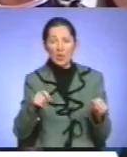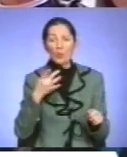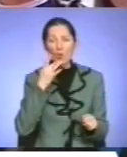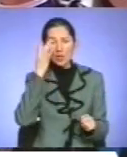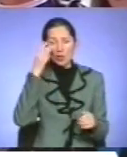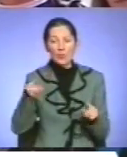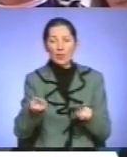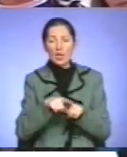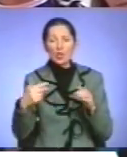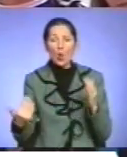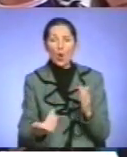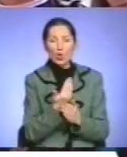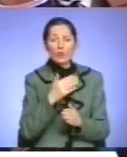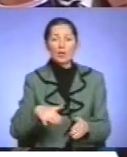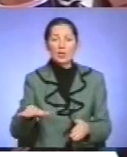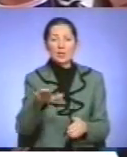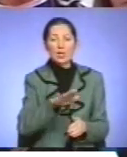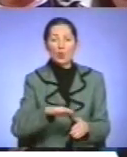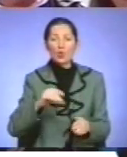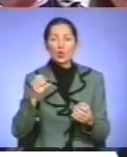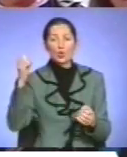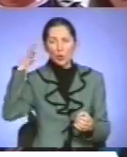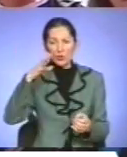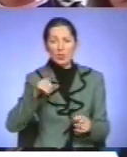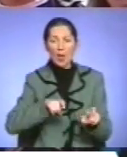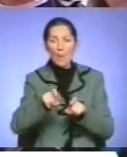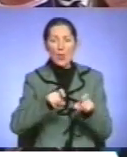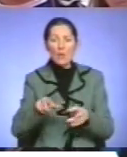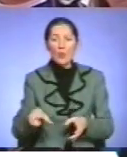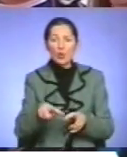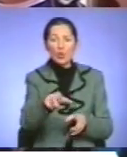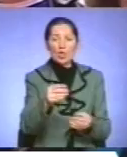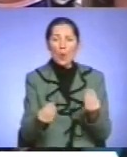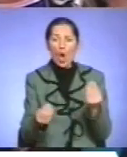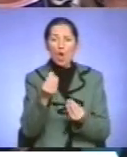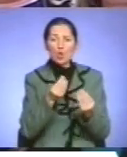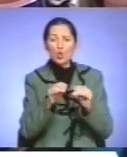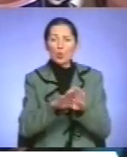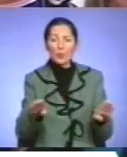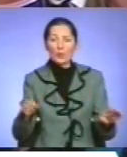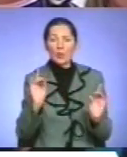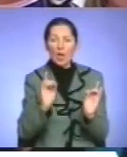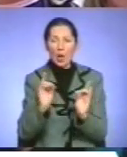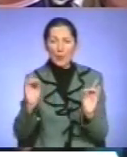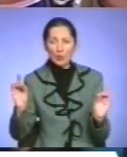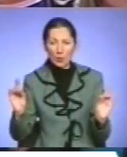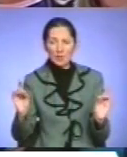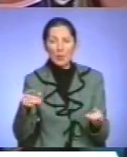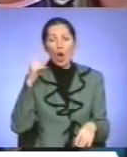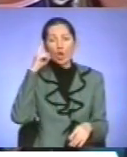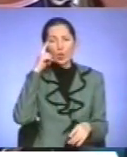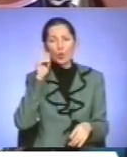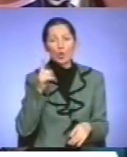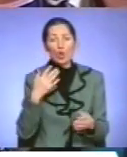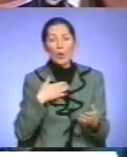оновлений стадіон з освітленням, з біговими доріжками, штучним покриттям, пластиковими кріслами. І думаю, що